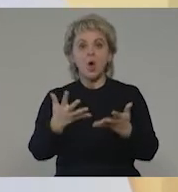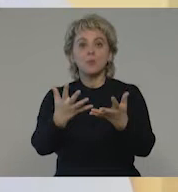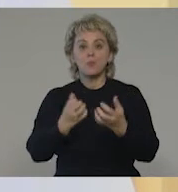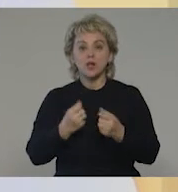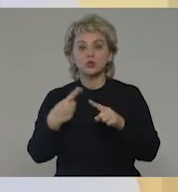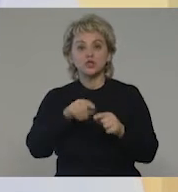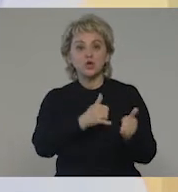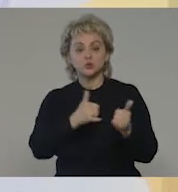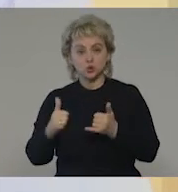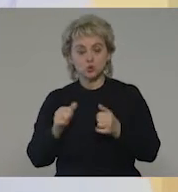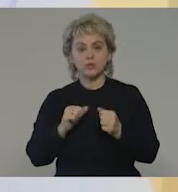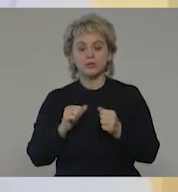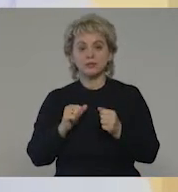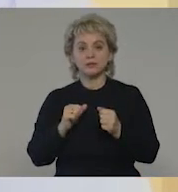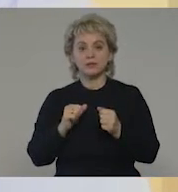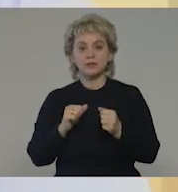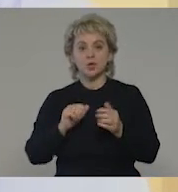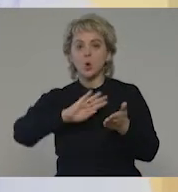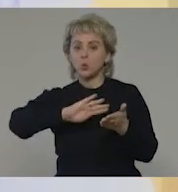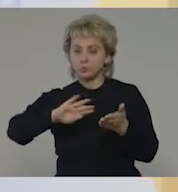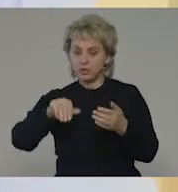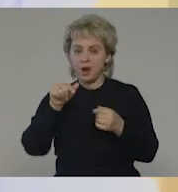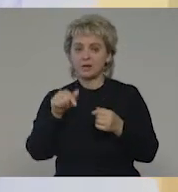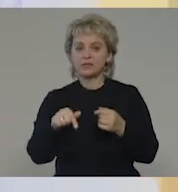получение этой услуги, убирает